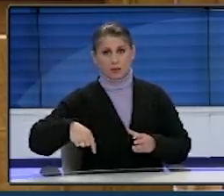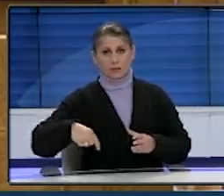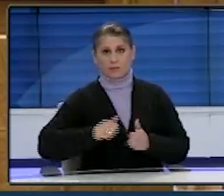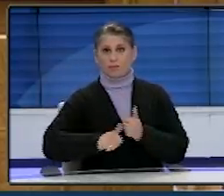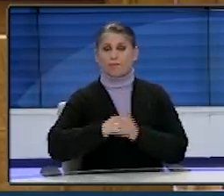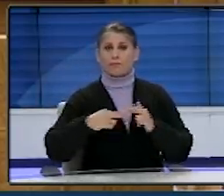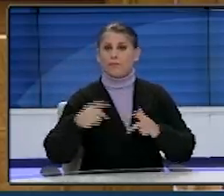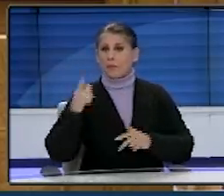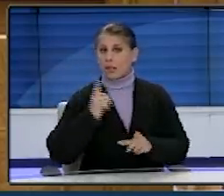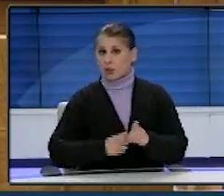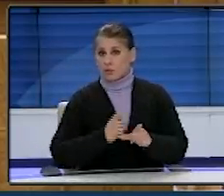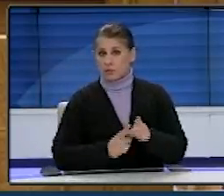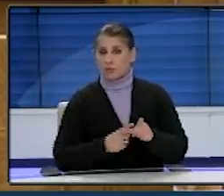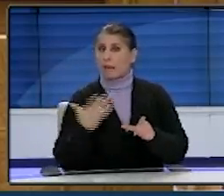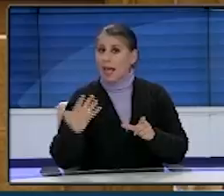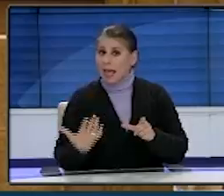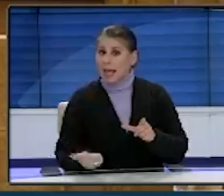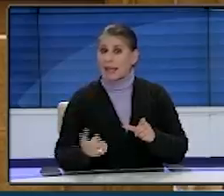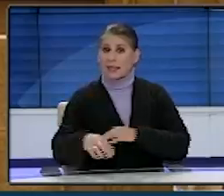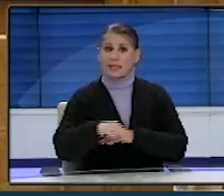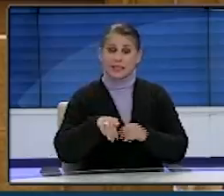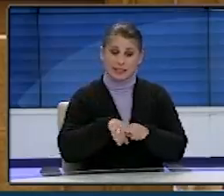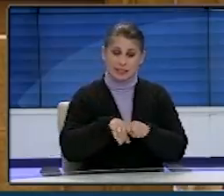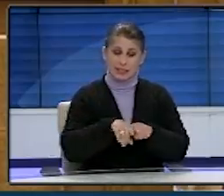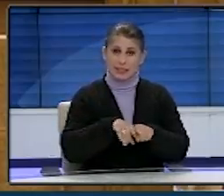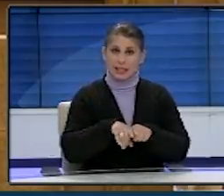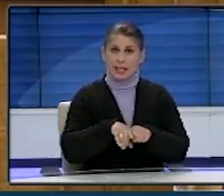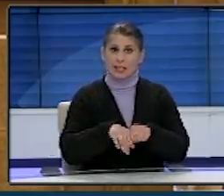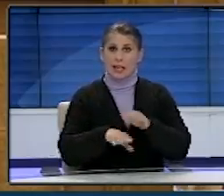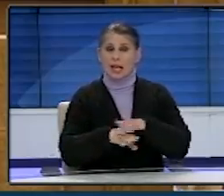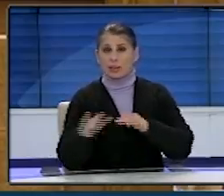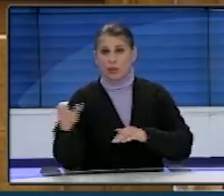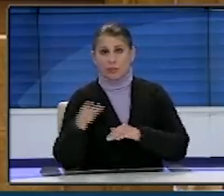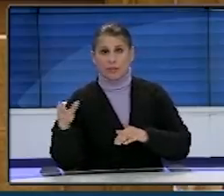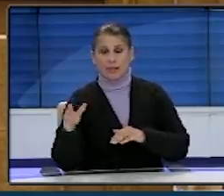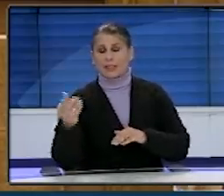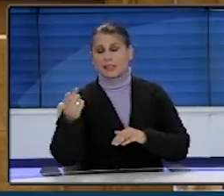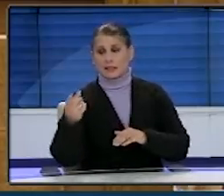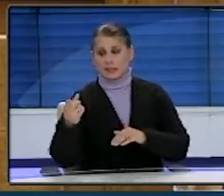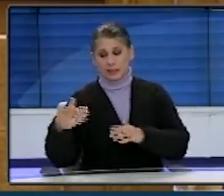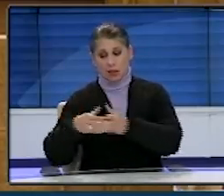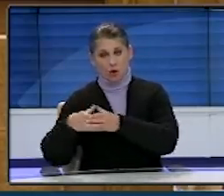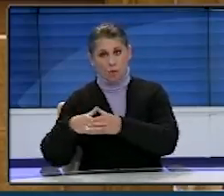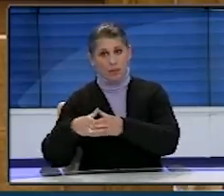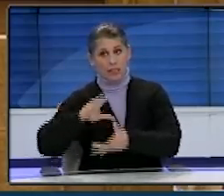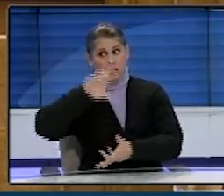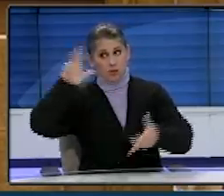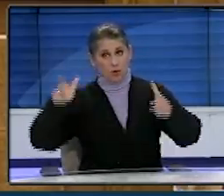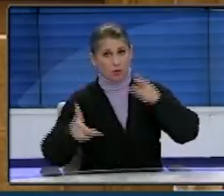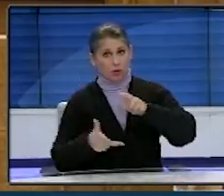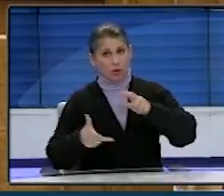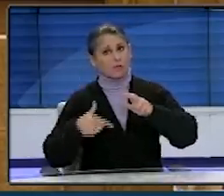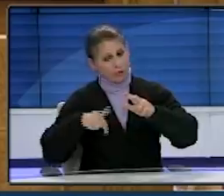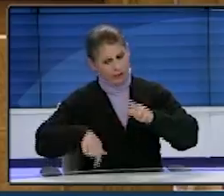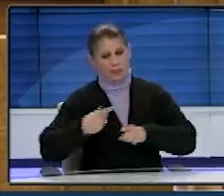στον αντικομουνισμό, διατηρεί σχέσεις με ακροδεξιά μορφώματα και σε όλο τον κόσμο και